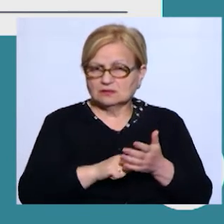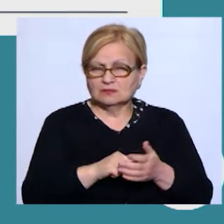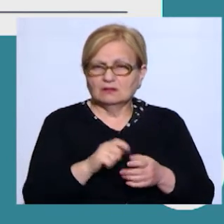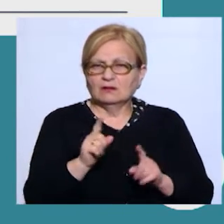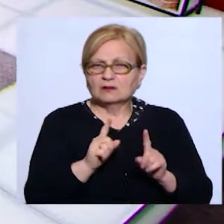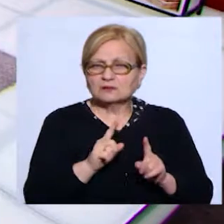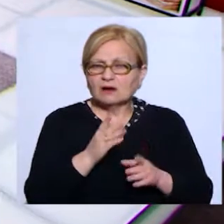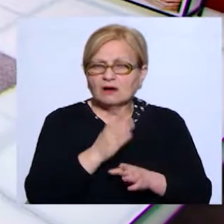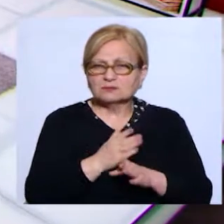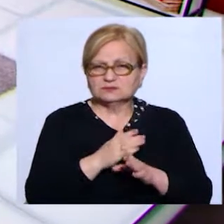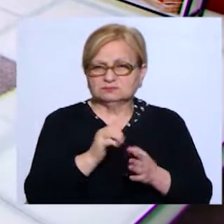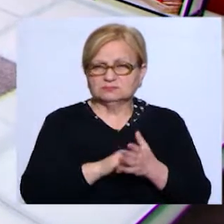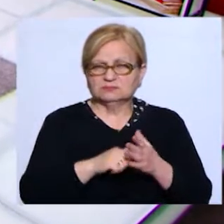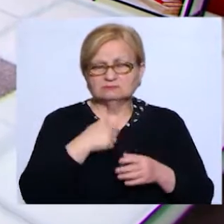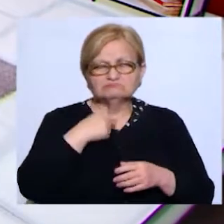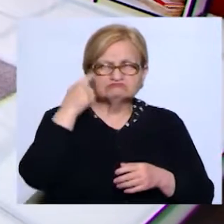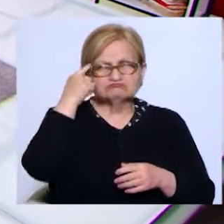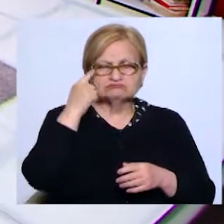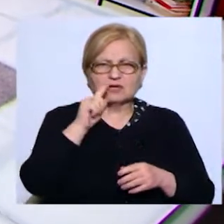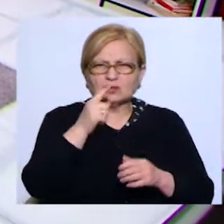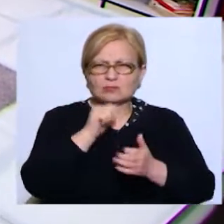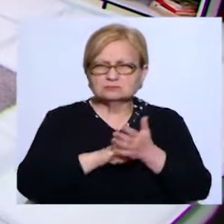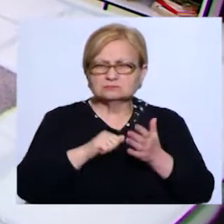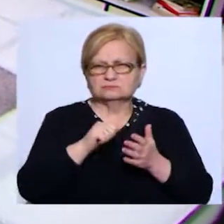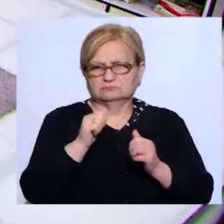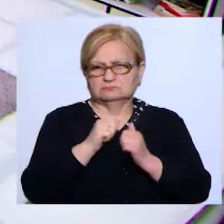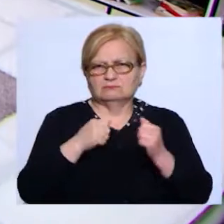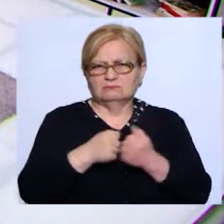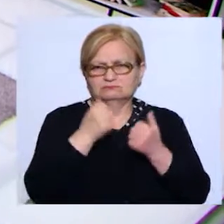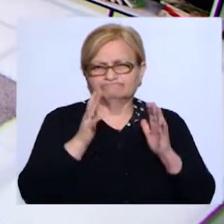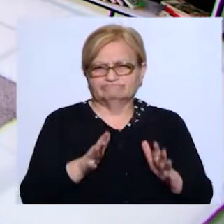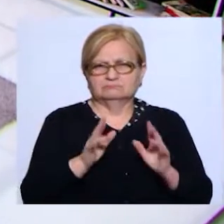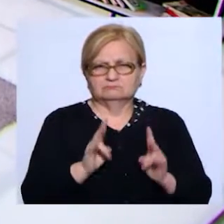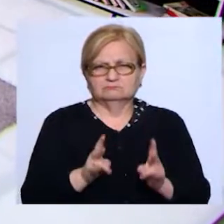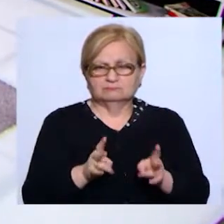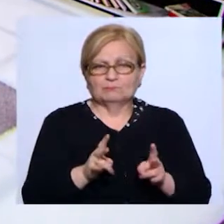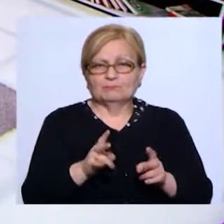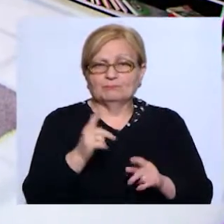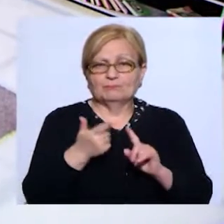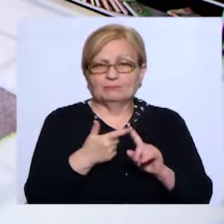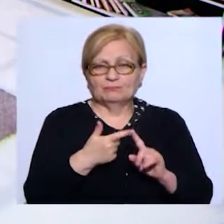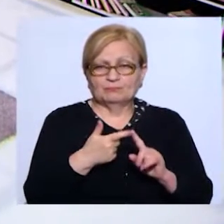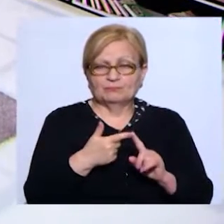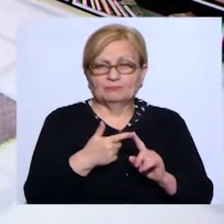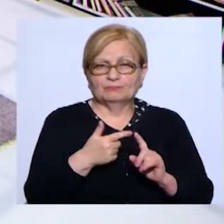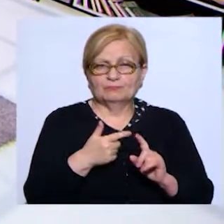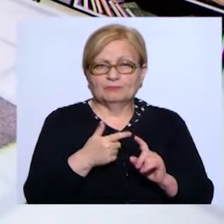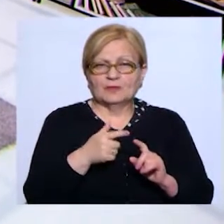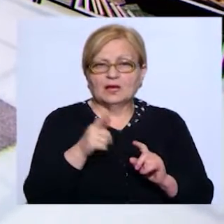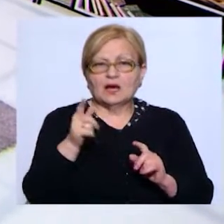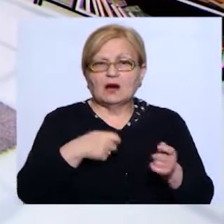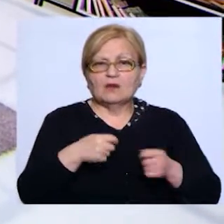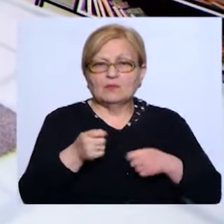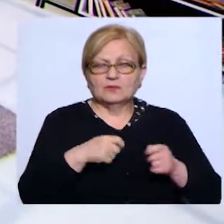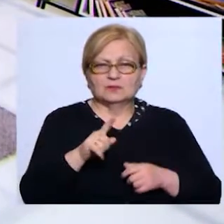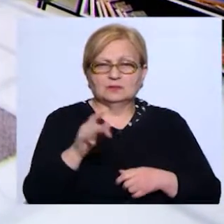რა არის დავადგინო, ეს არის ჩემი საკვლევი თემა, ავარიების გამომწვევი მიზეზები და მეორე არის საკვლევი თემა. ბიზნეს